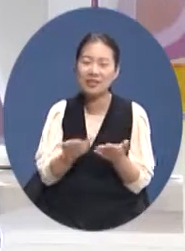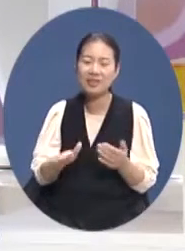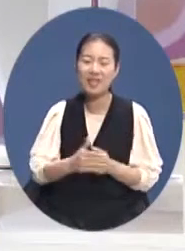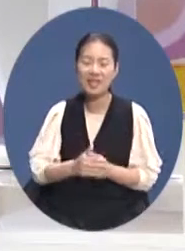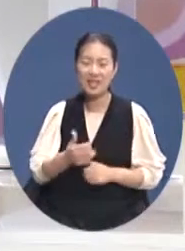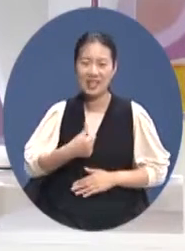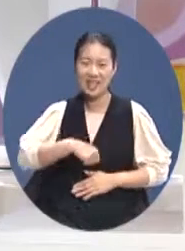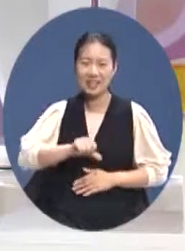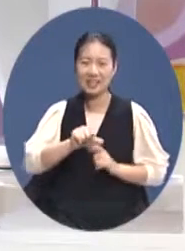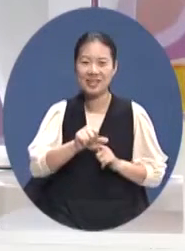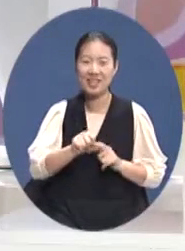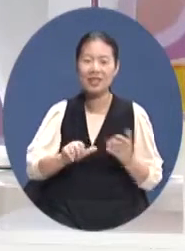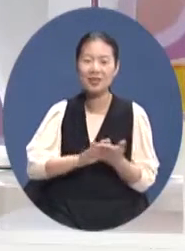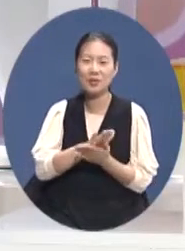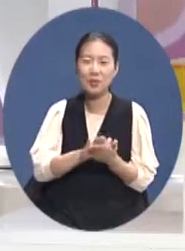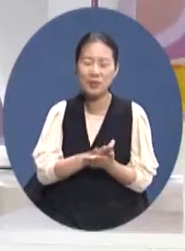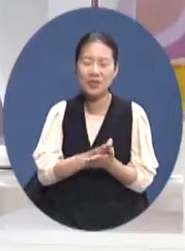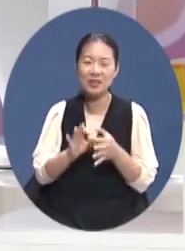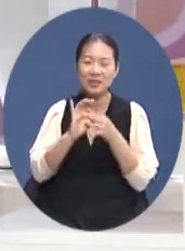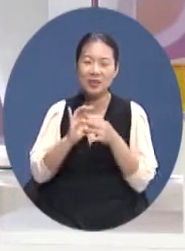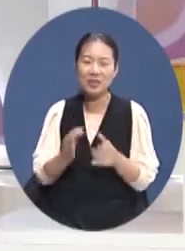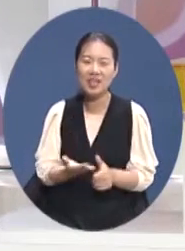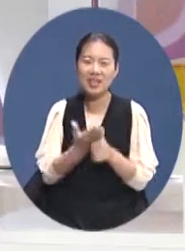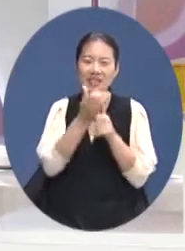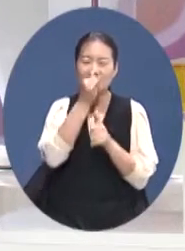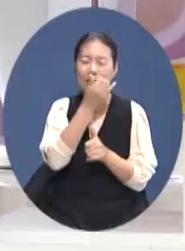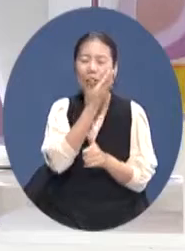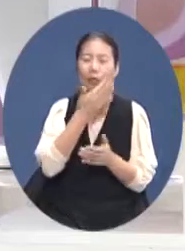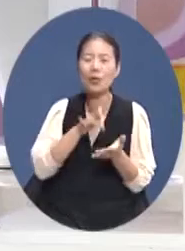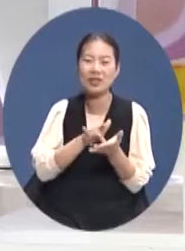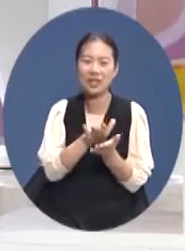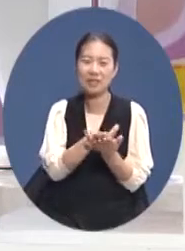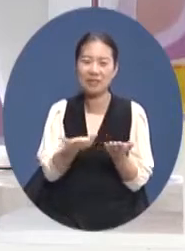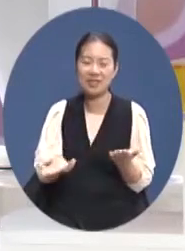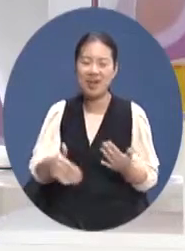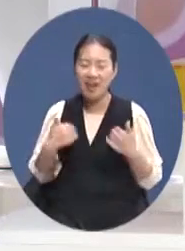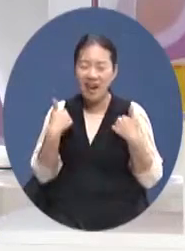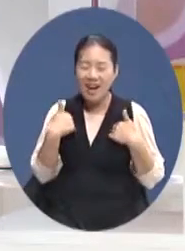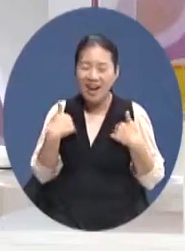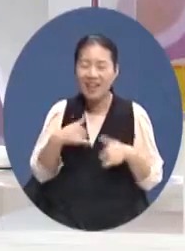그 놀이가 아이들을 키우는 보약이에요. 네. 네. 즐겁고 네. 재밌게. 네네 네. 그렇습니다. 네. 예.